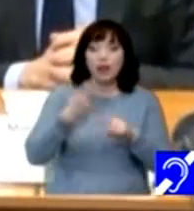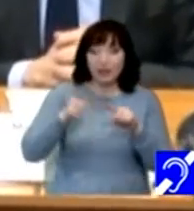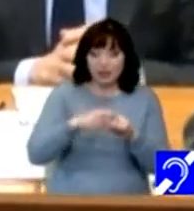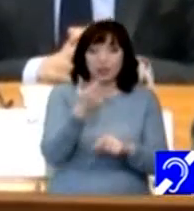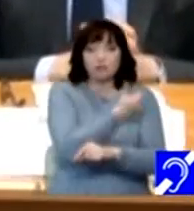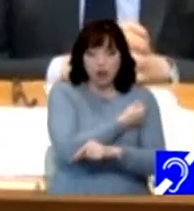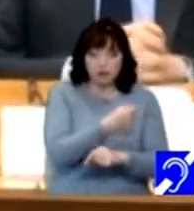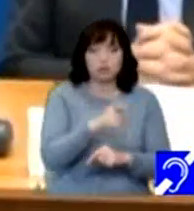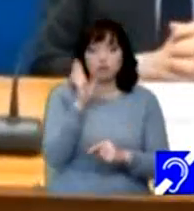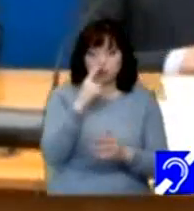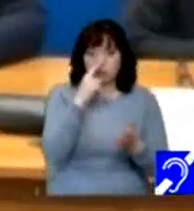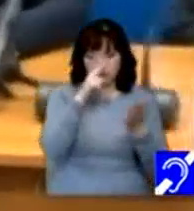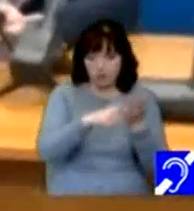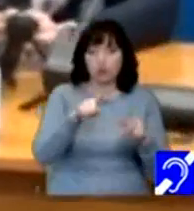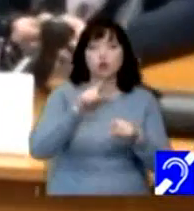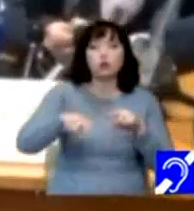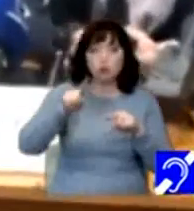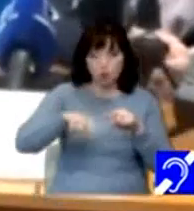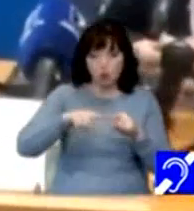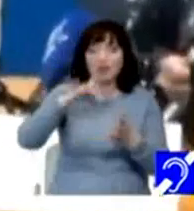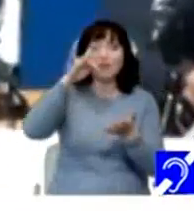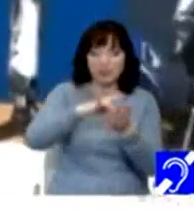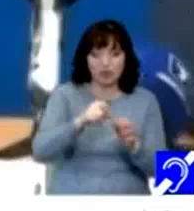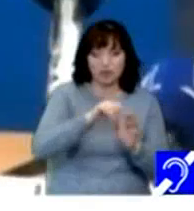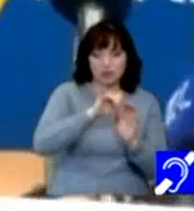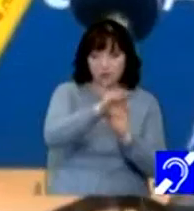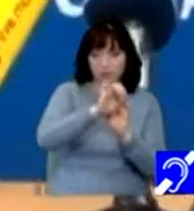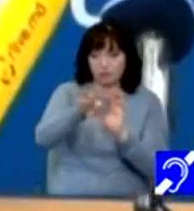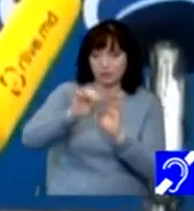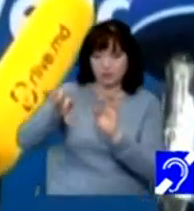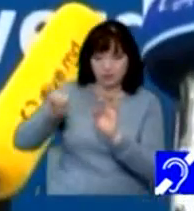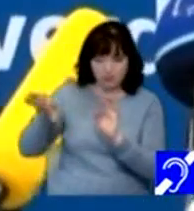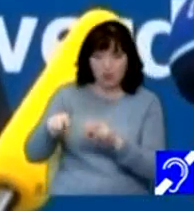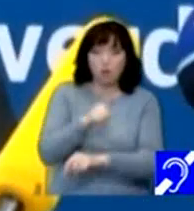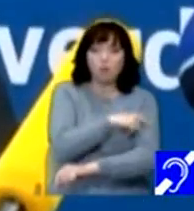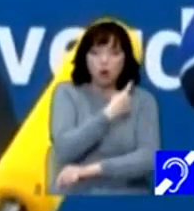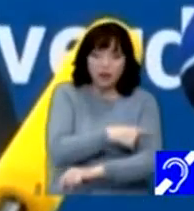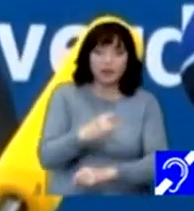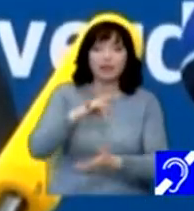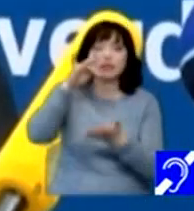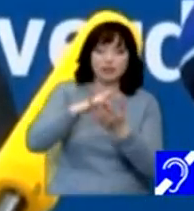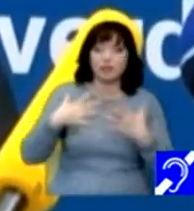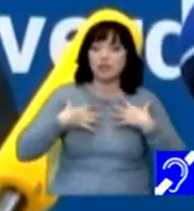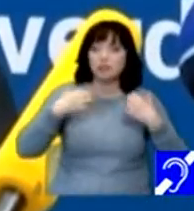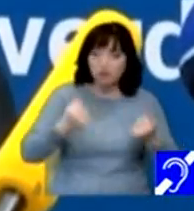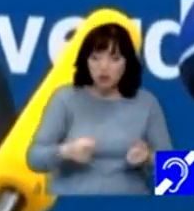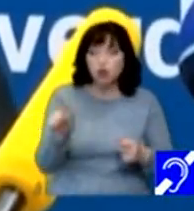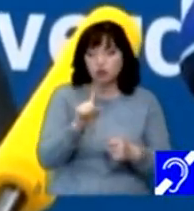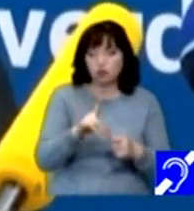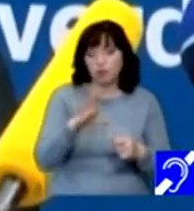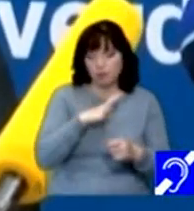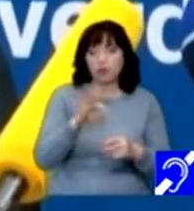vaccin va ajunge foarte curând în centrele de sănătate publică teritoriale și respectiv la centrele de sănătate pentru a fi